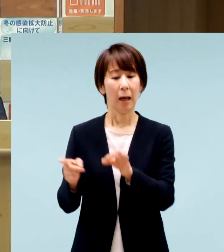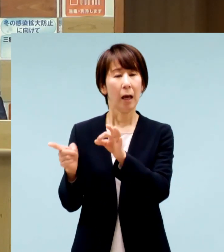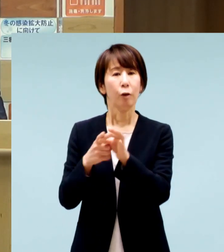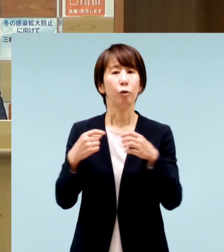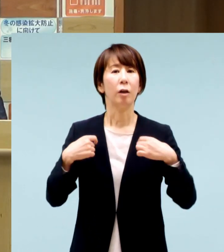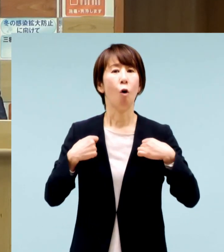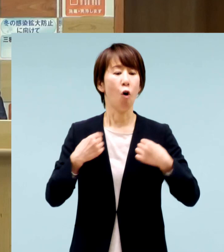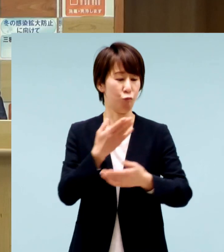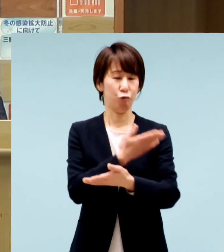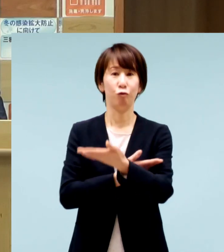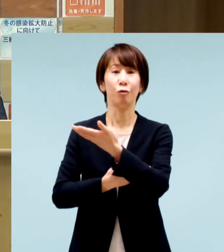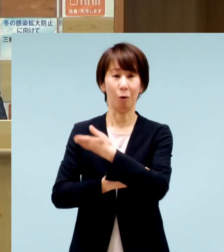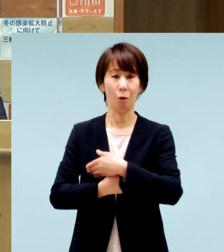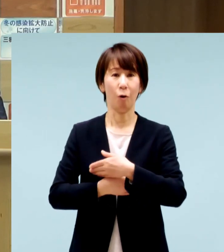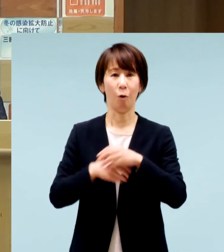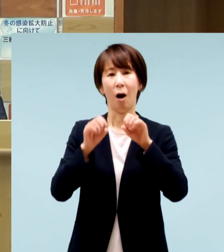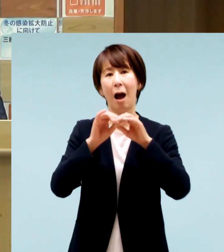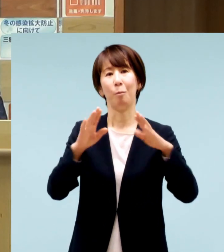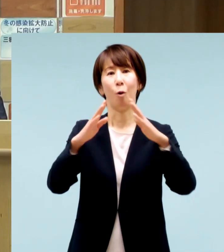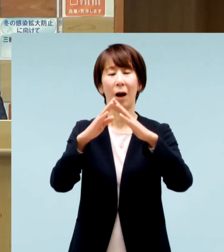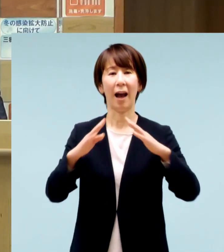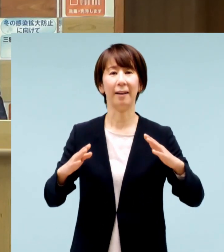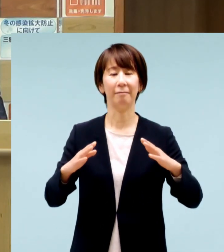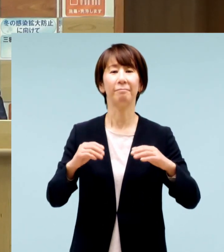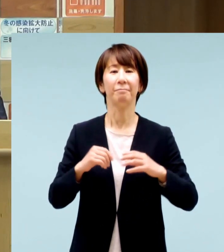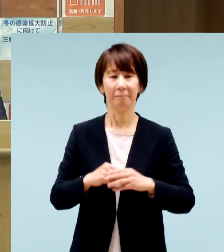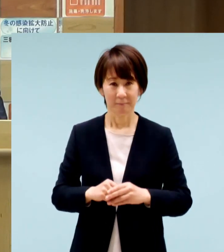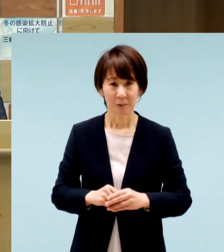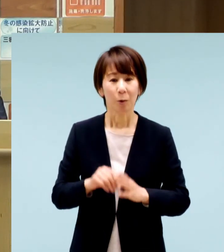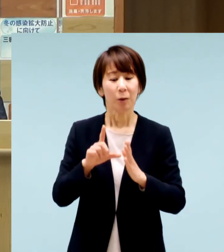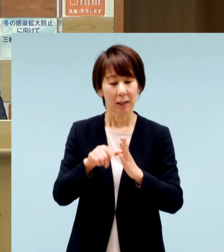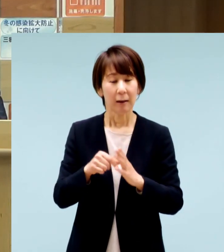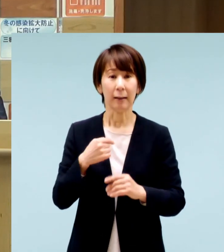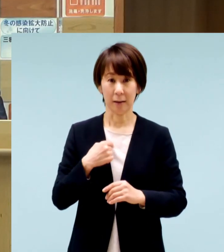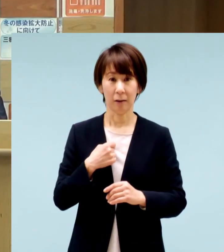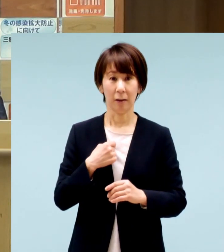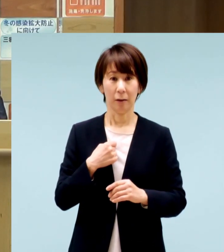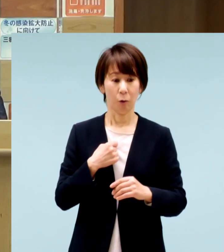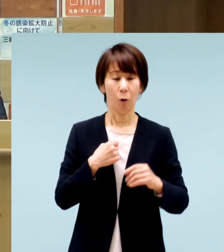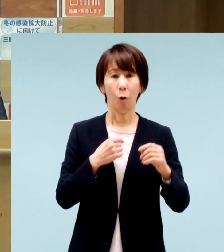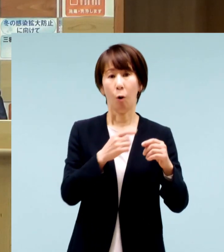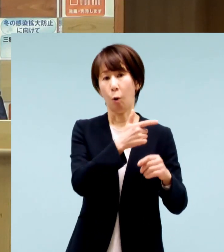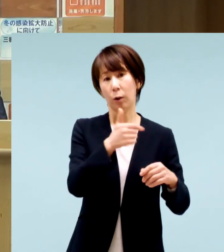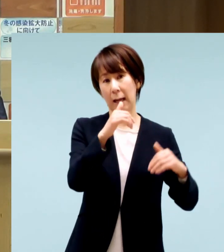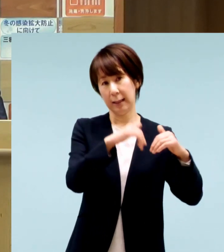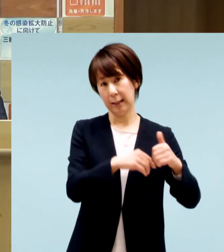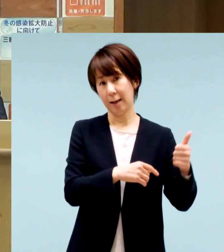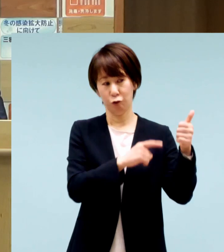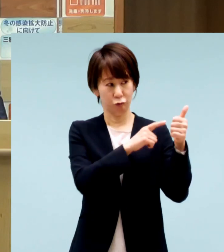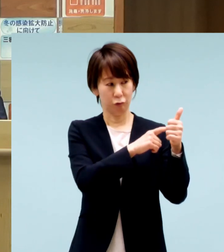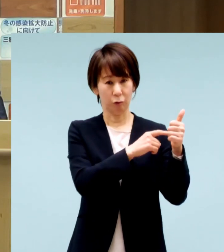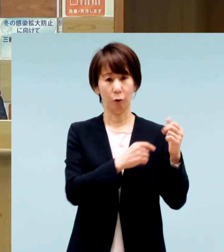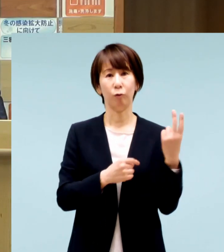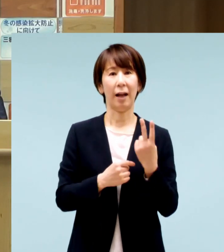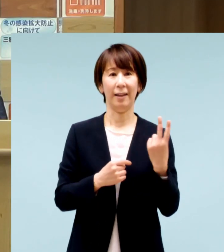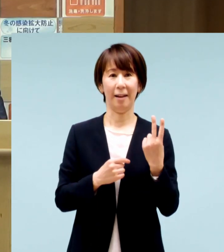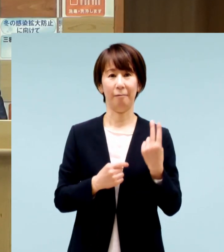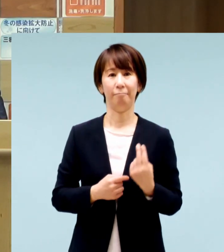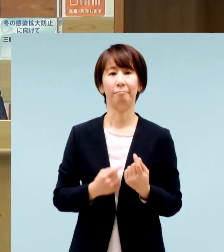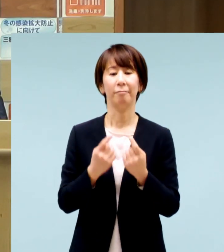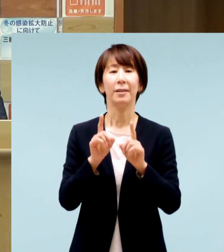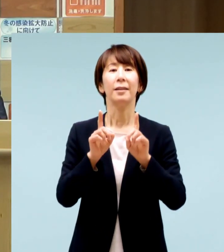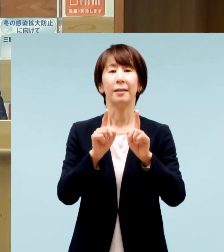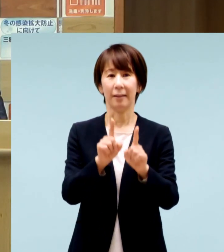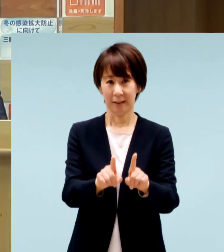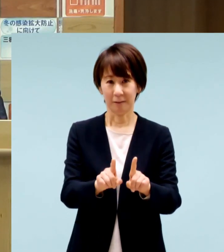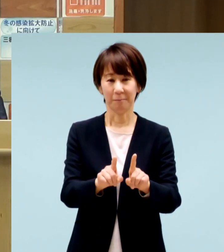谷選手と2人で日ハムのユニフォームの発表ですね、これをさせていただいたんですけども、もう